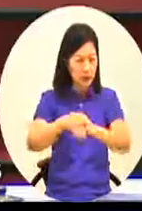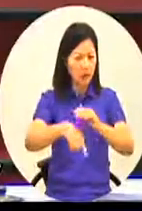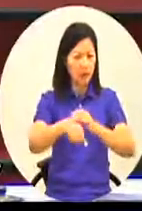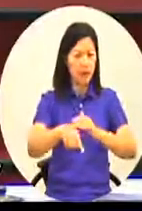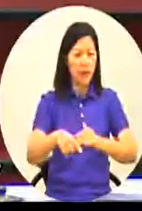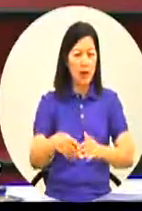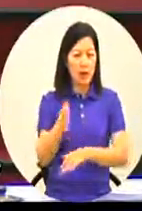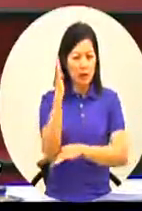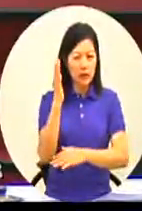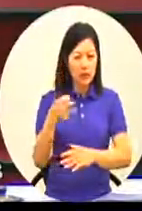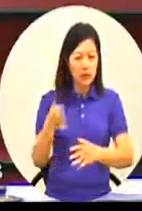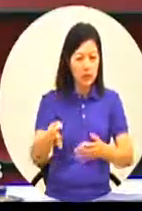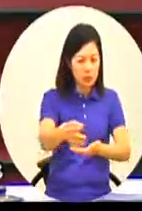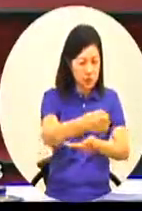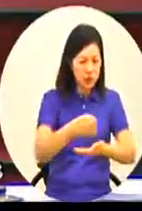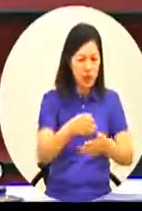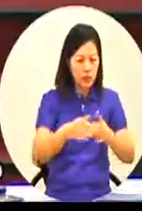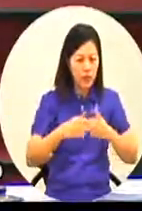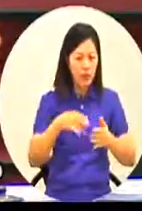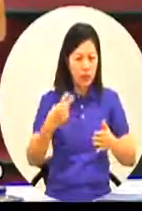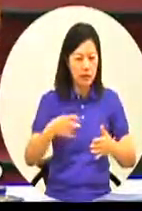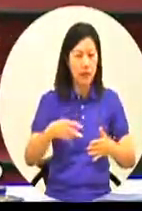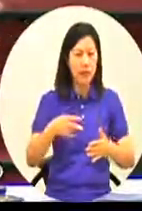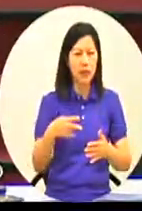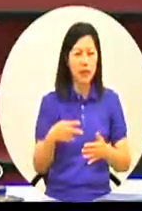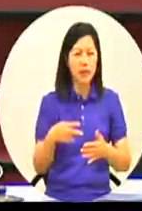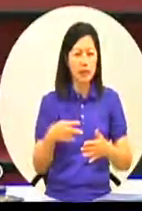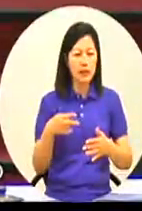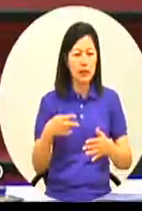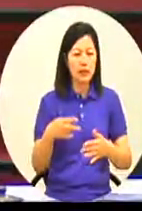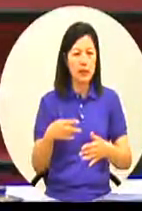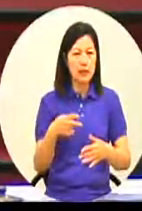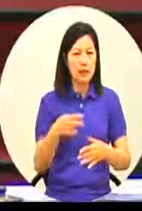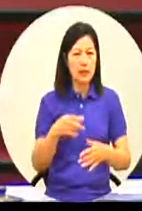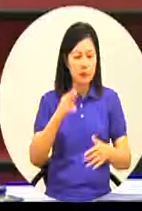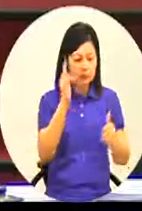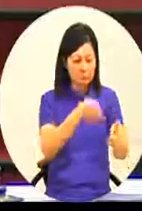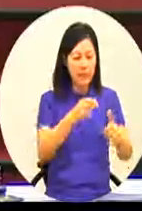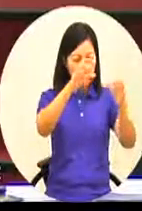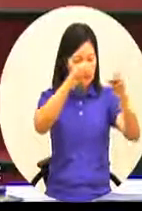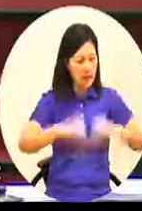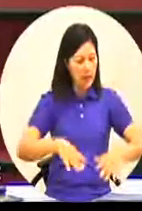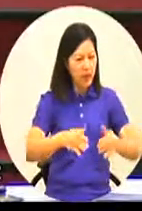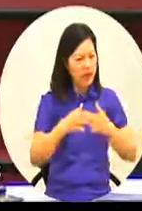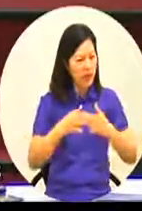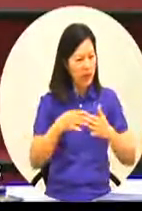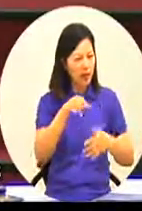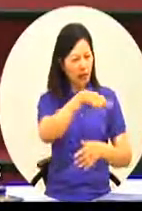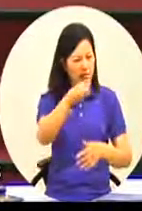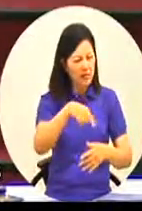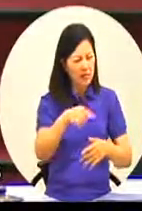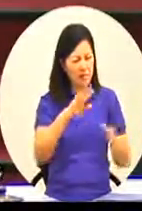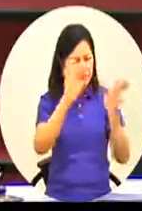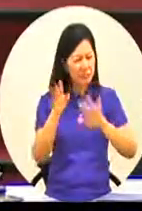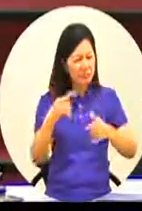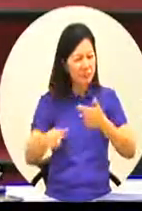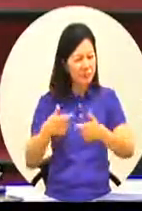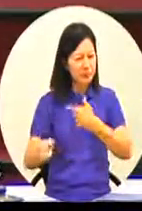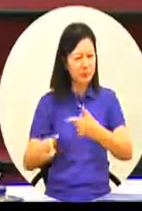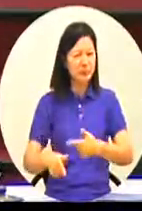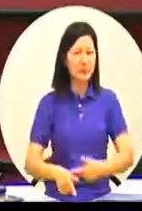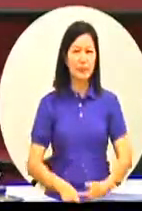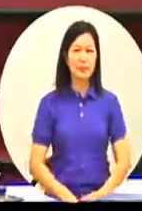伊的钱也要甲扣办公室，但是呐违章由那下面去咧听，这真正吼道理上